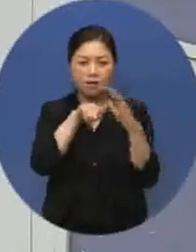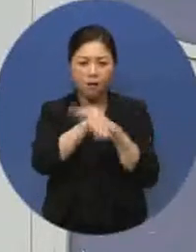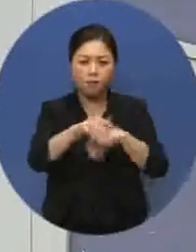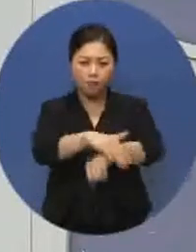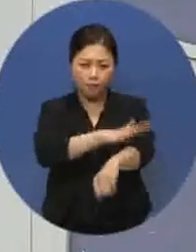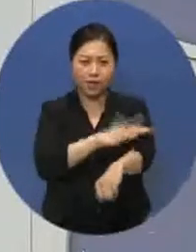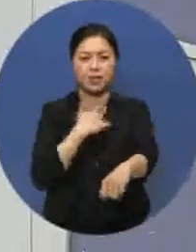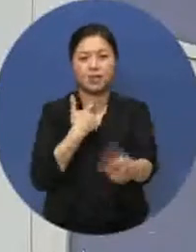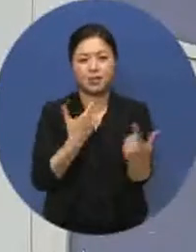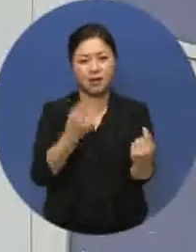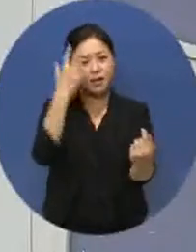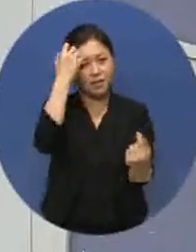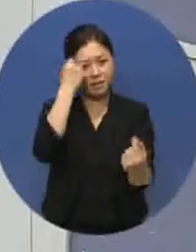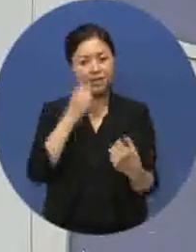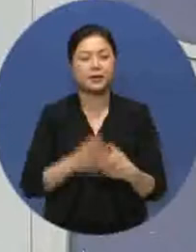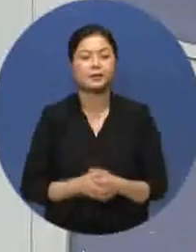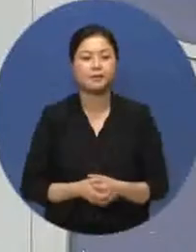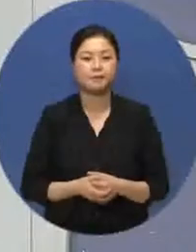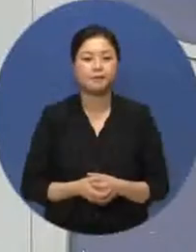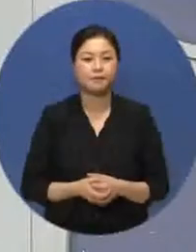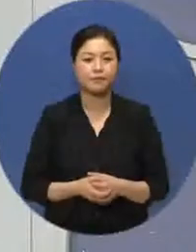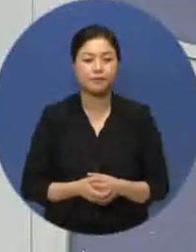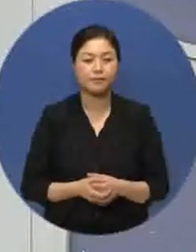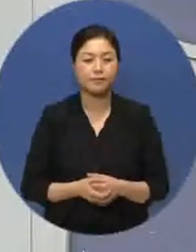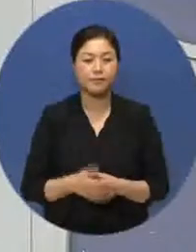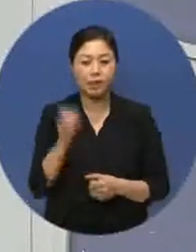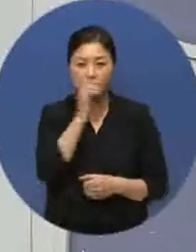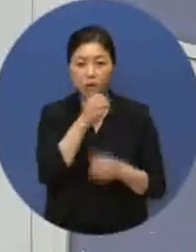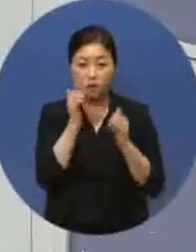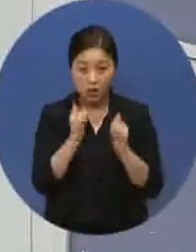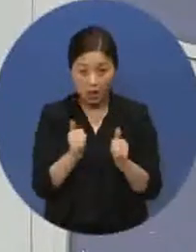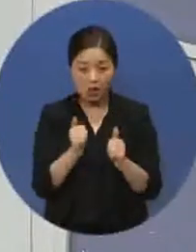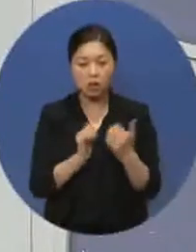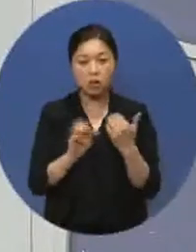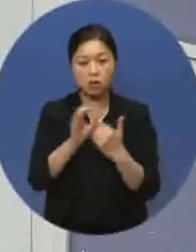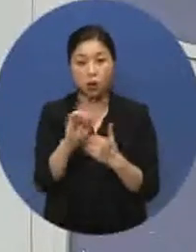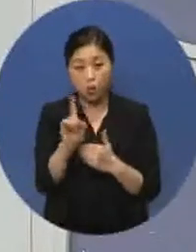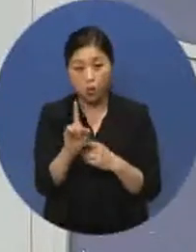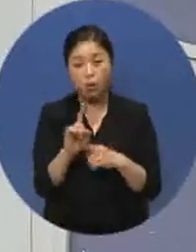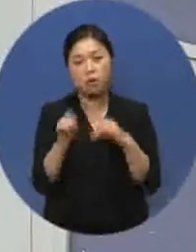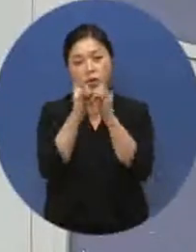연수를 받으면서 했던 기억이 있는데 나중에 변호사로서